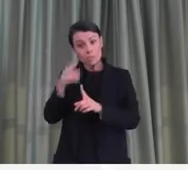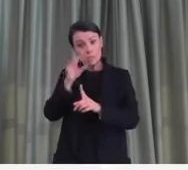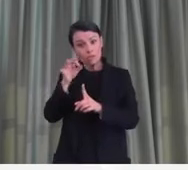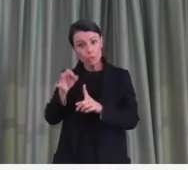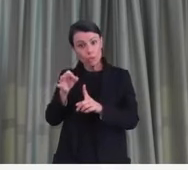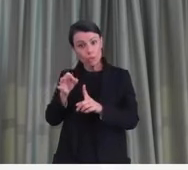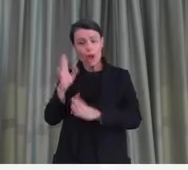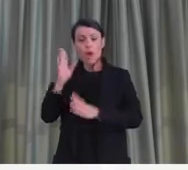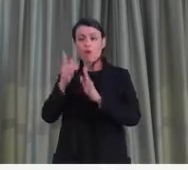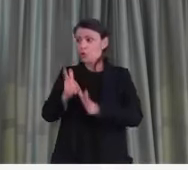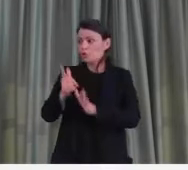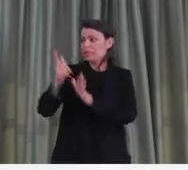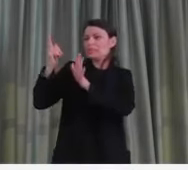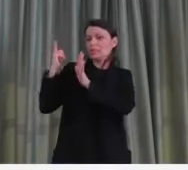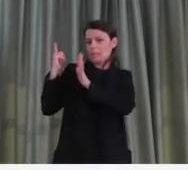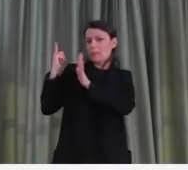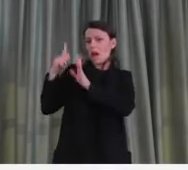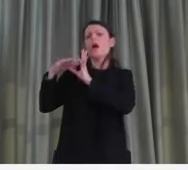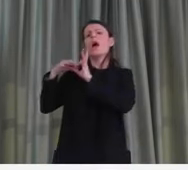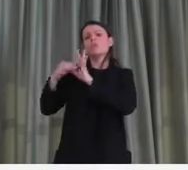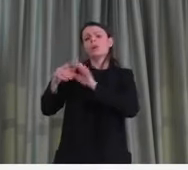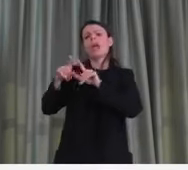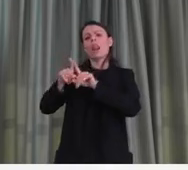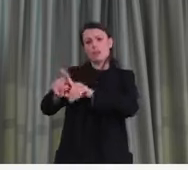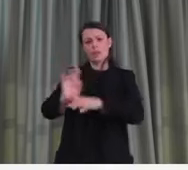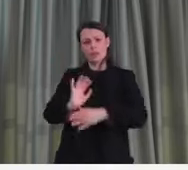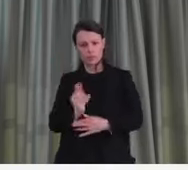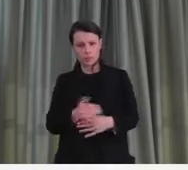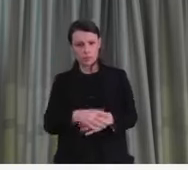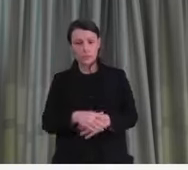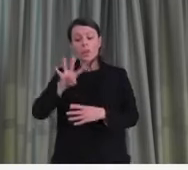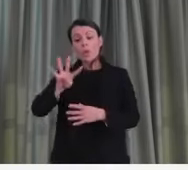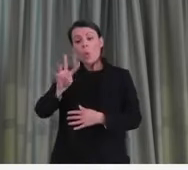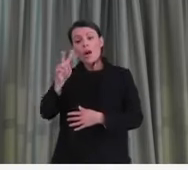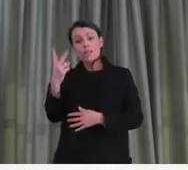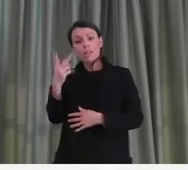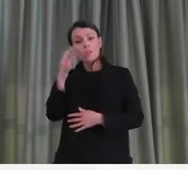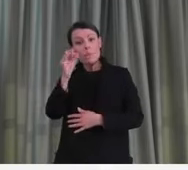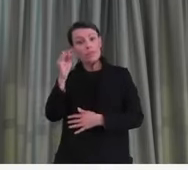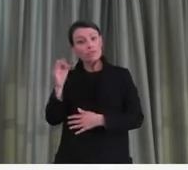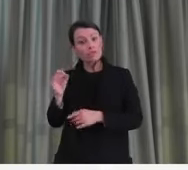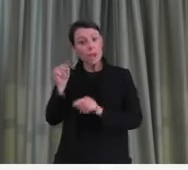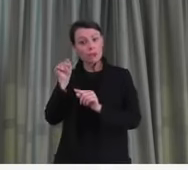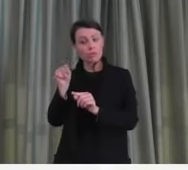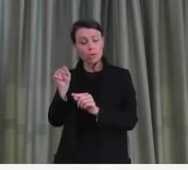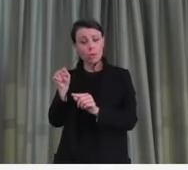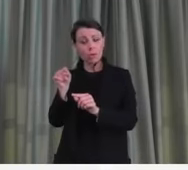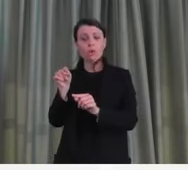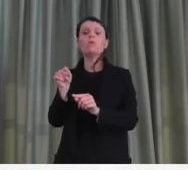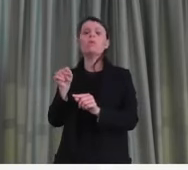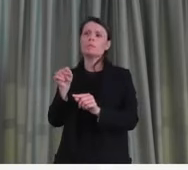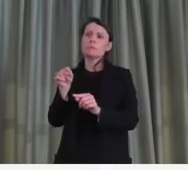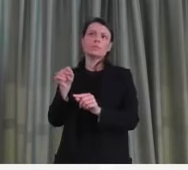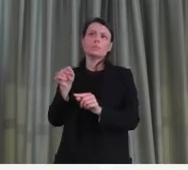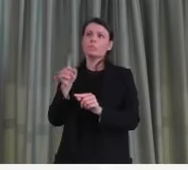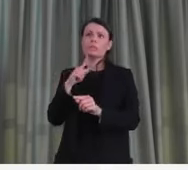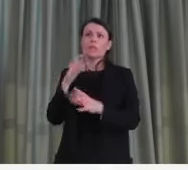in questo 42 per cento sicuramente c'è all'interno anche ci sono all'interno anche le attività